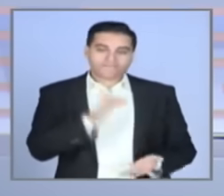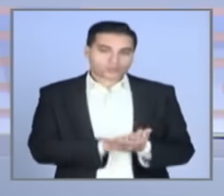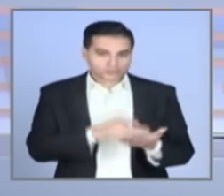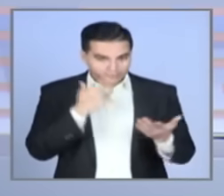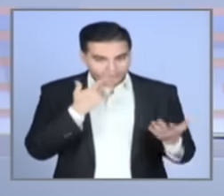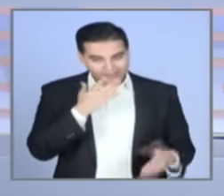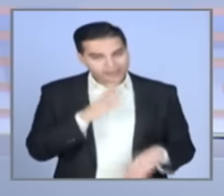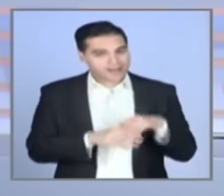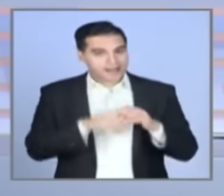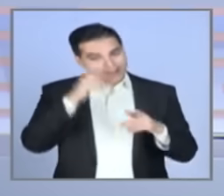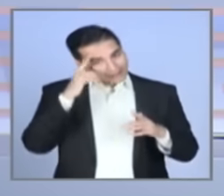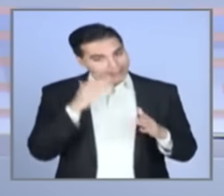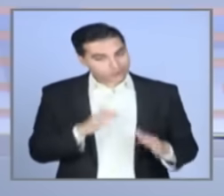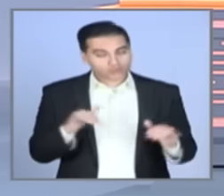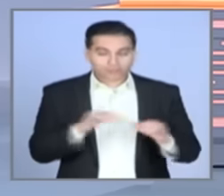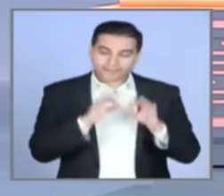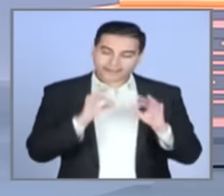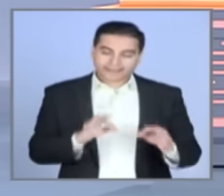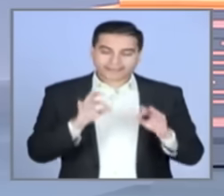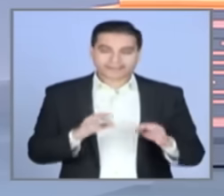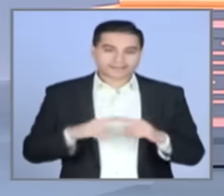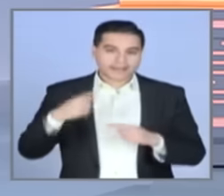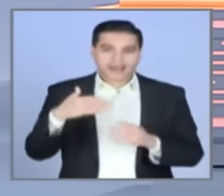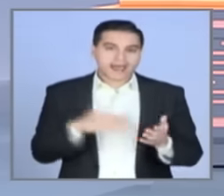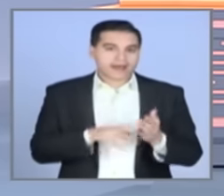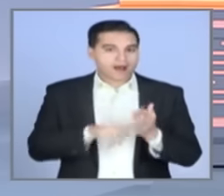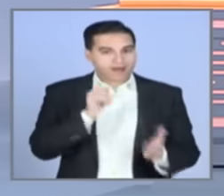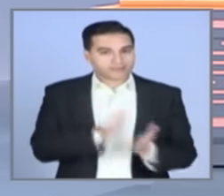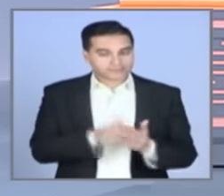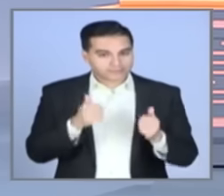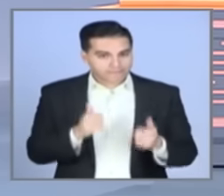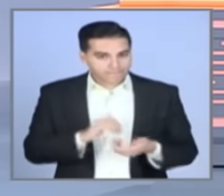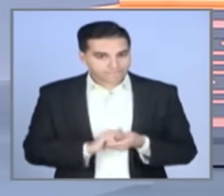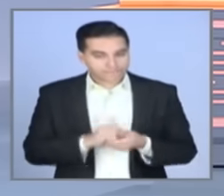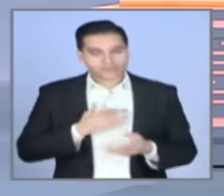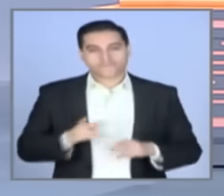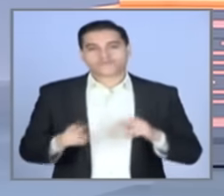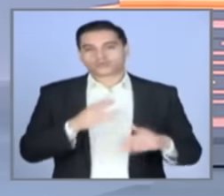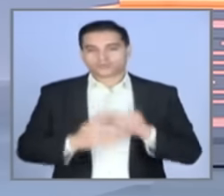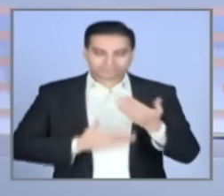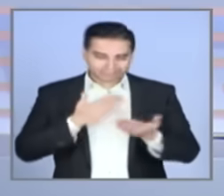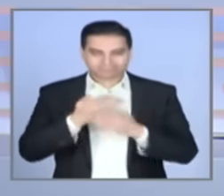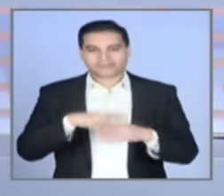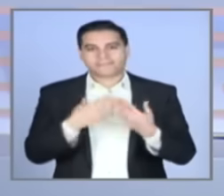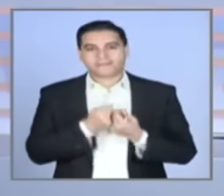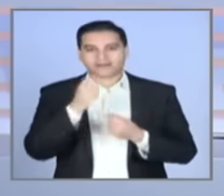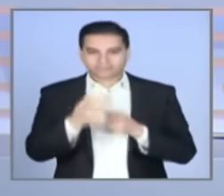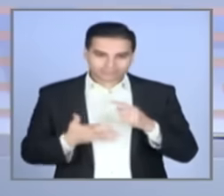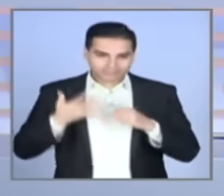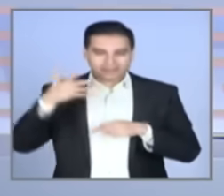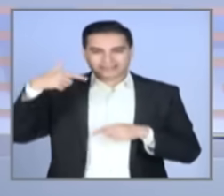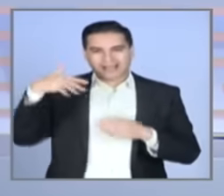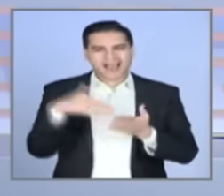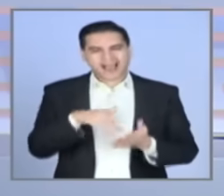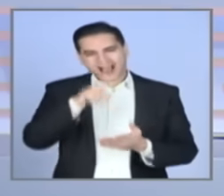موجود. لازم تركزوا كويس جدا في الفقرة الأخيرة، اتفقنا؟ هنخرج فاصل وهنرجع مرة تانية مع